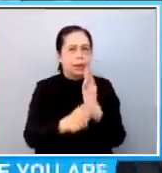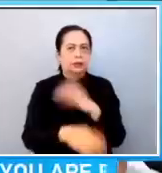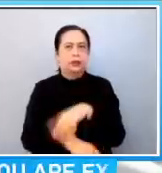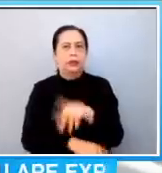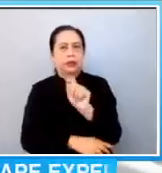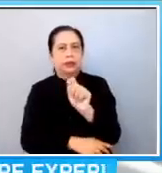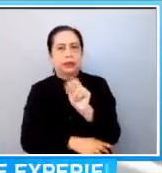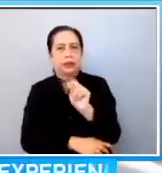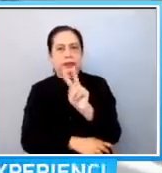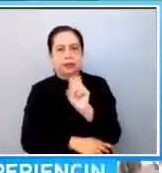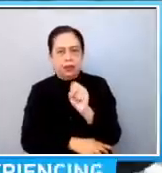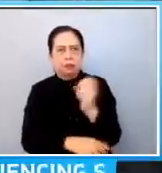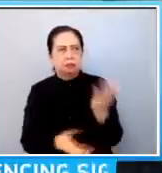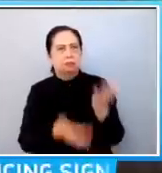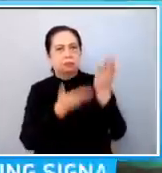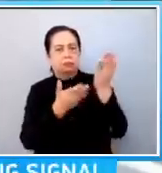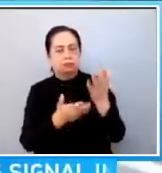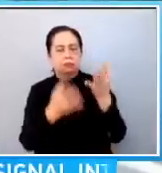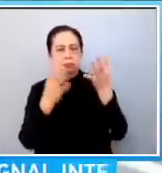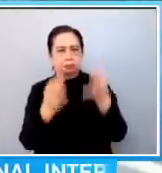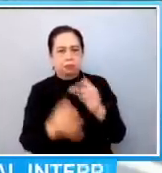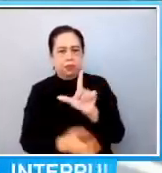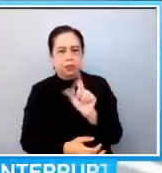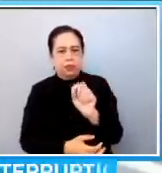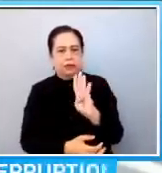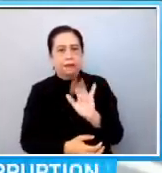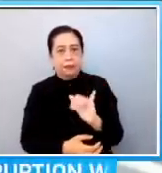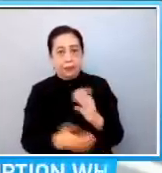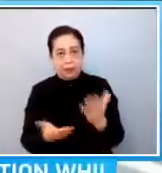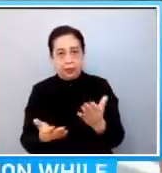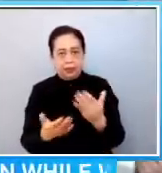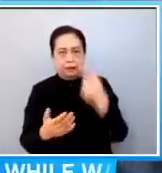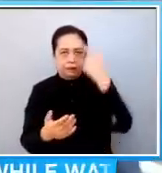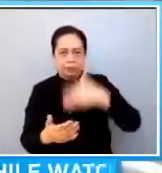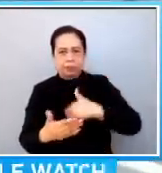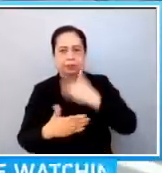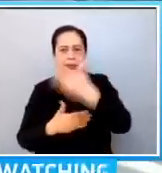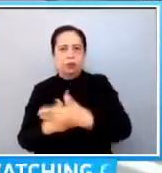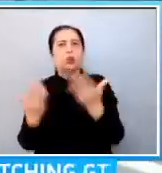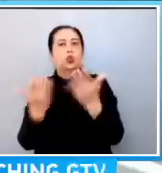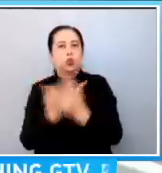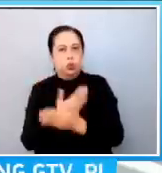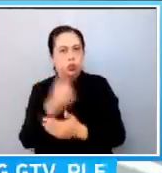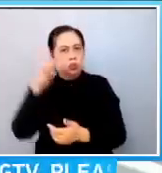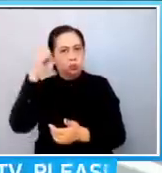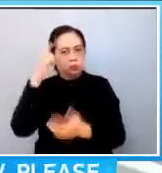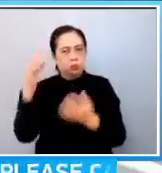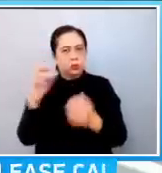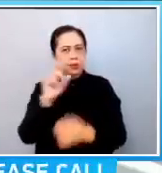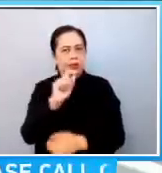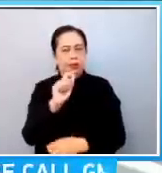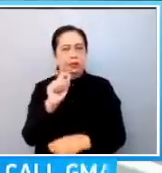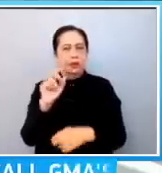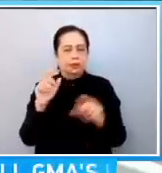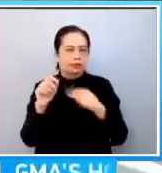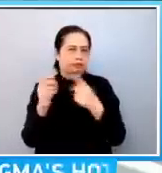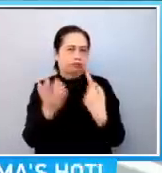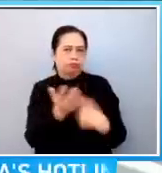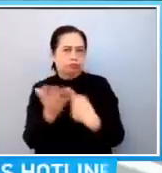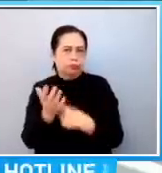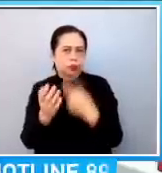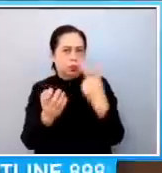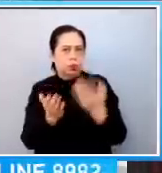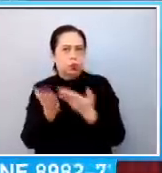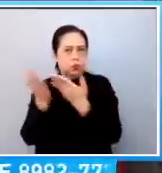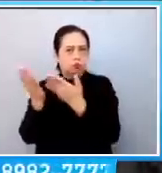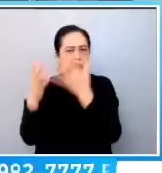Pinaubaya na ng LTFRB sa susunod o sa bagong administrasyon ang pag-resolba ng dalawang petisyon na yan, Raffy.